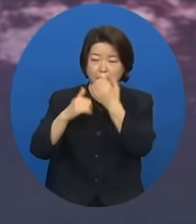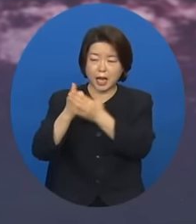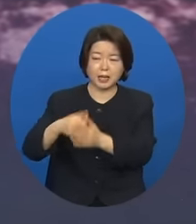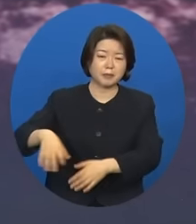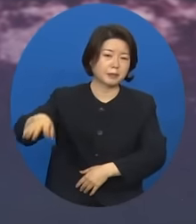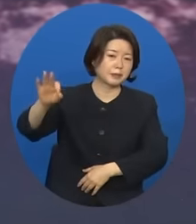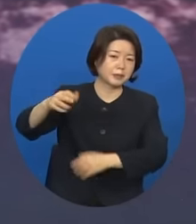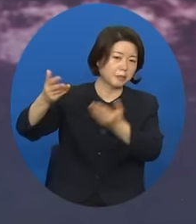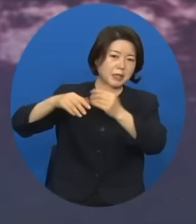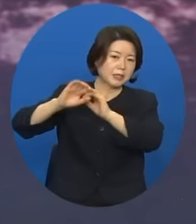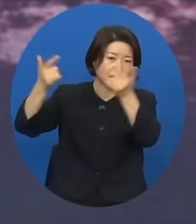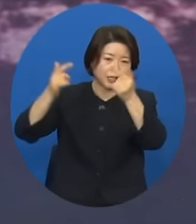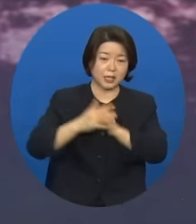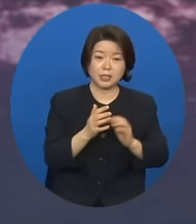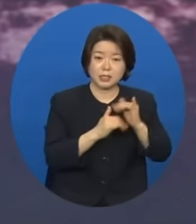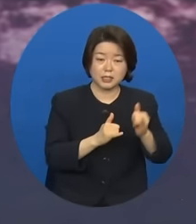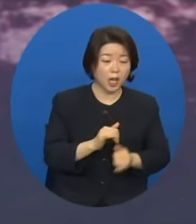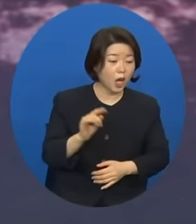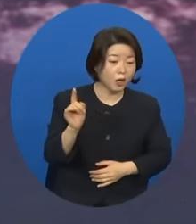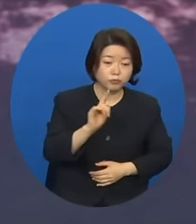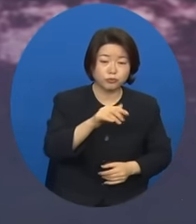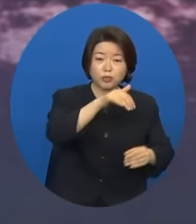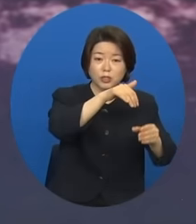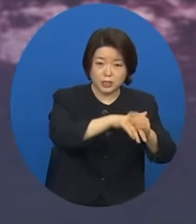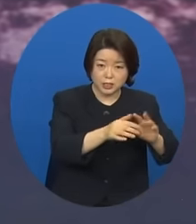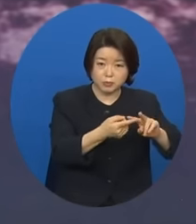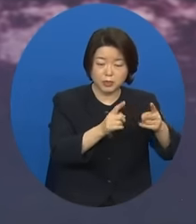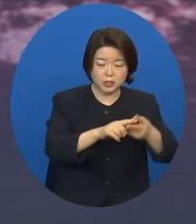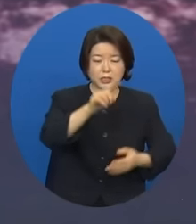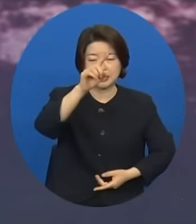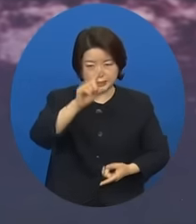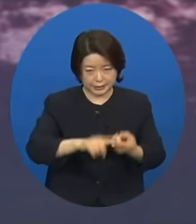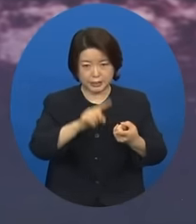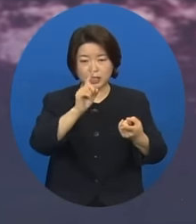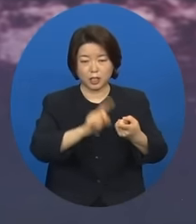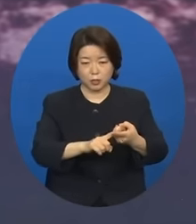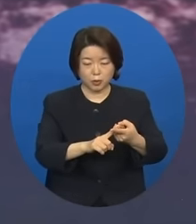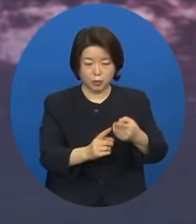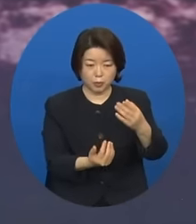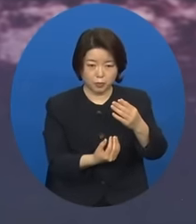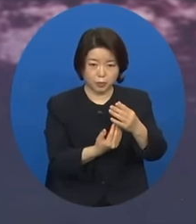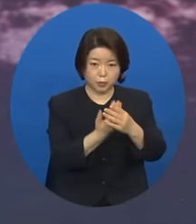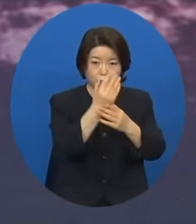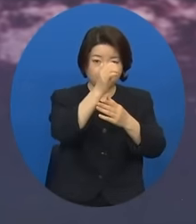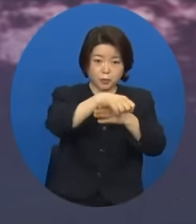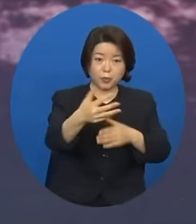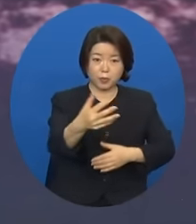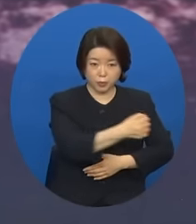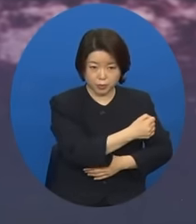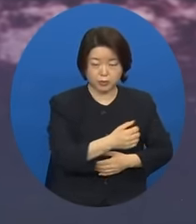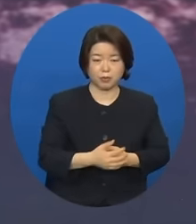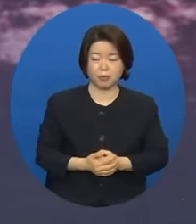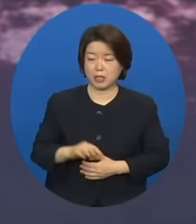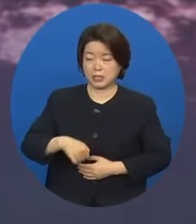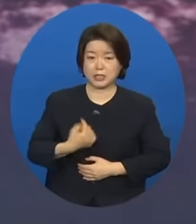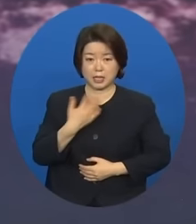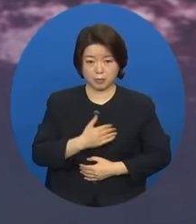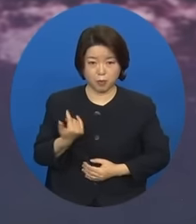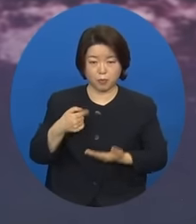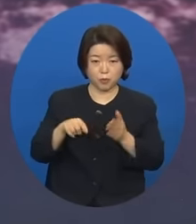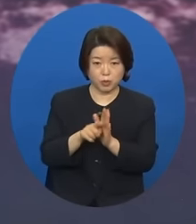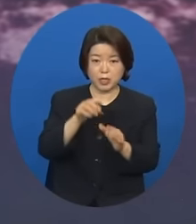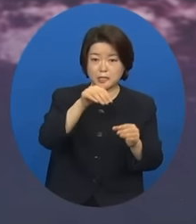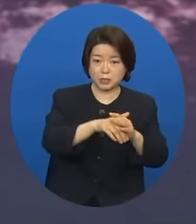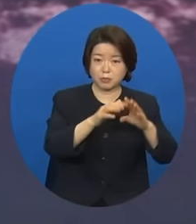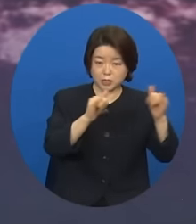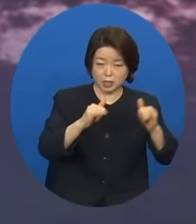받지 아니하시나니 사람이 무엇으로 심든지 그대로 거두리라 자기의 육체를 위하여 심는 자는